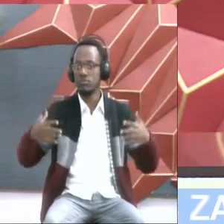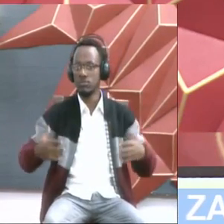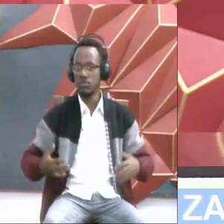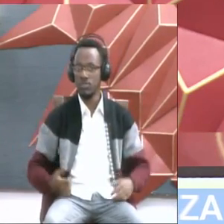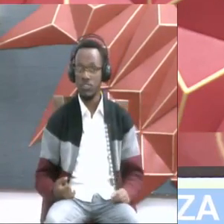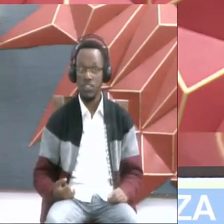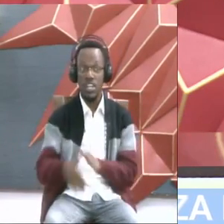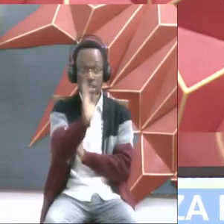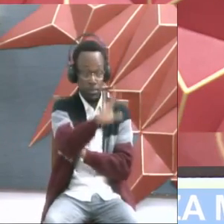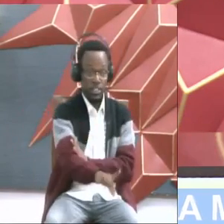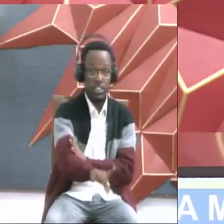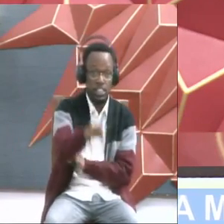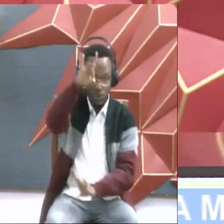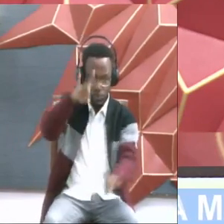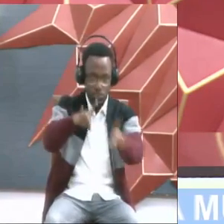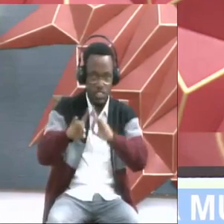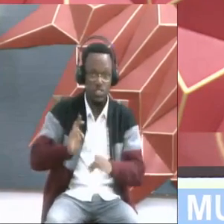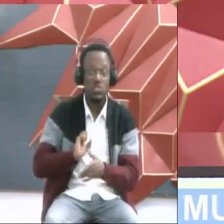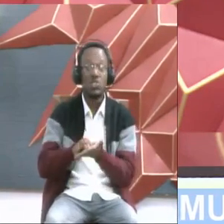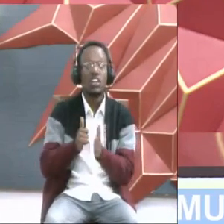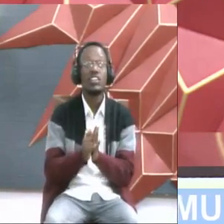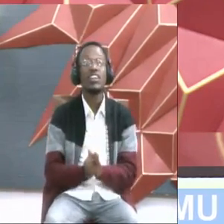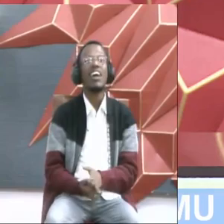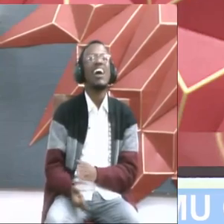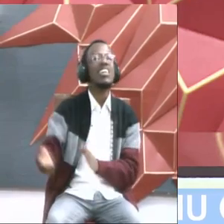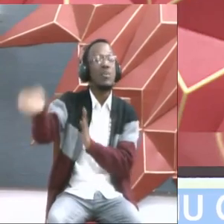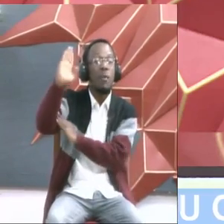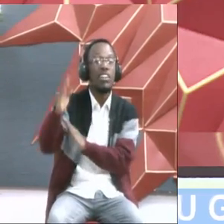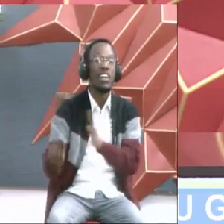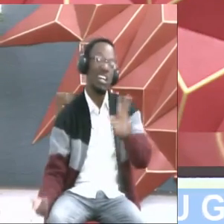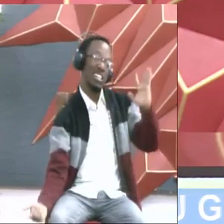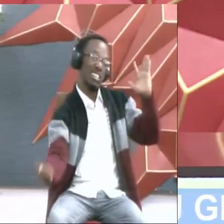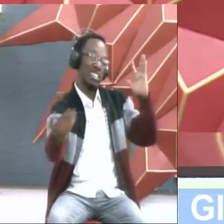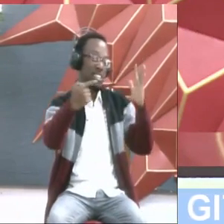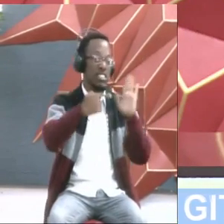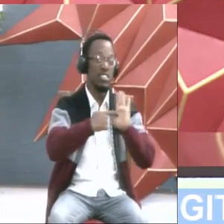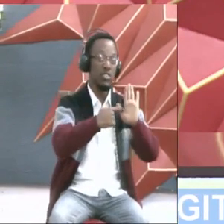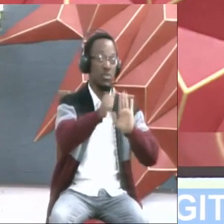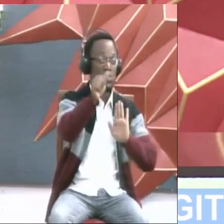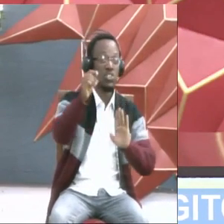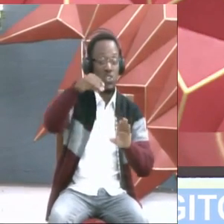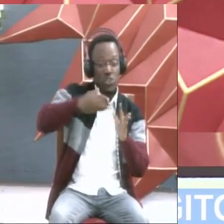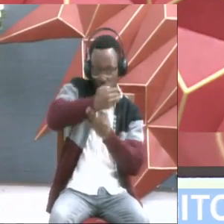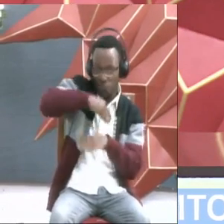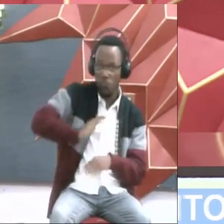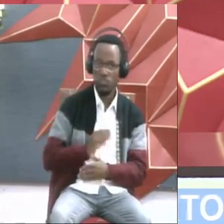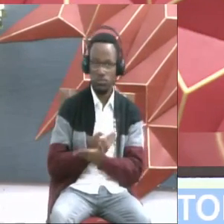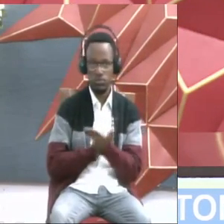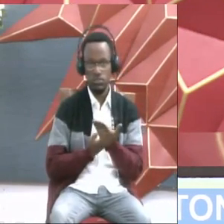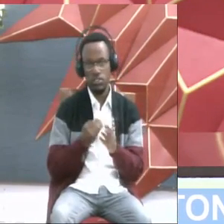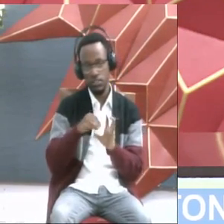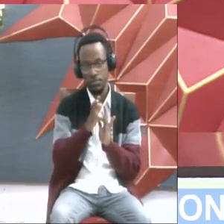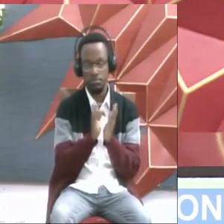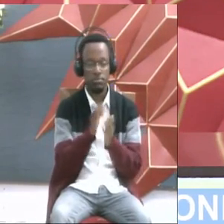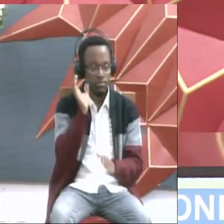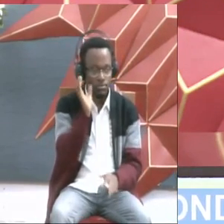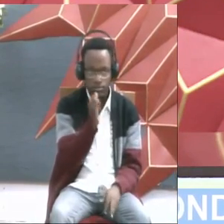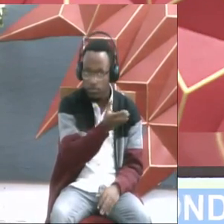ngo itwigaragarize bibiri ivuga hano mu bakorosayi ngira tubaze turajana